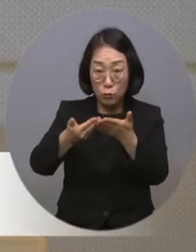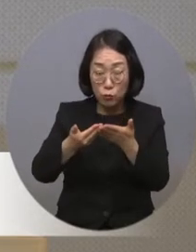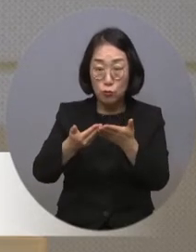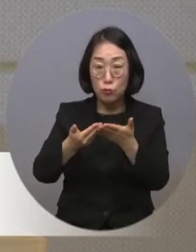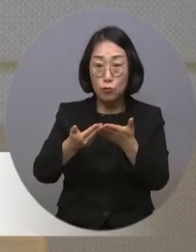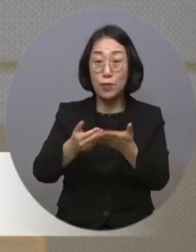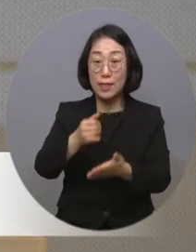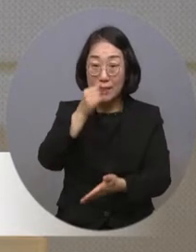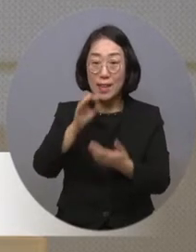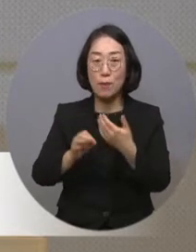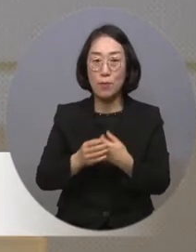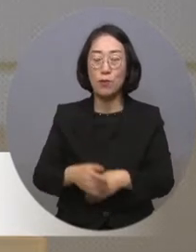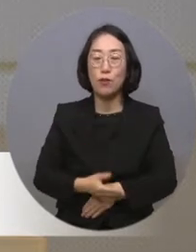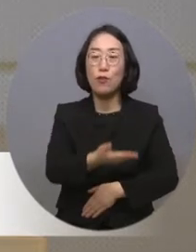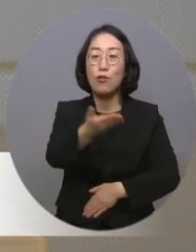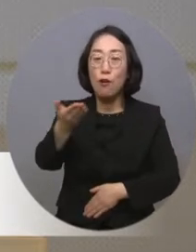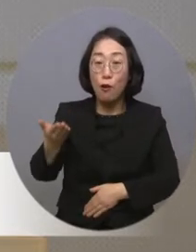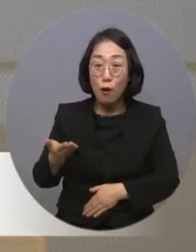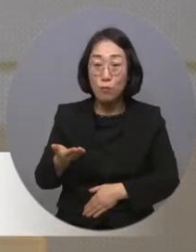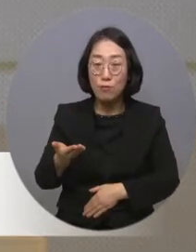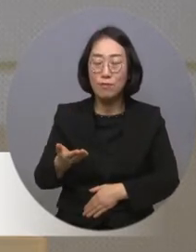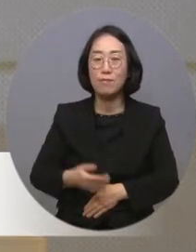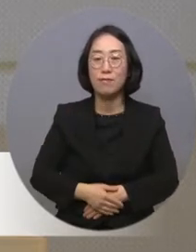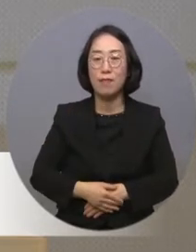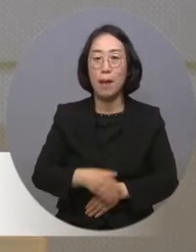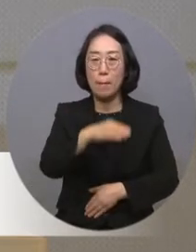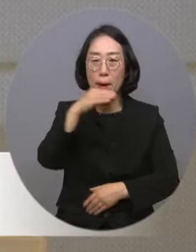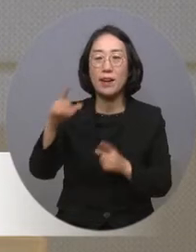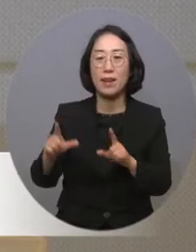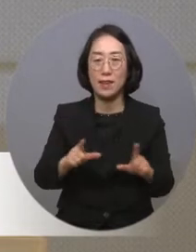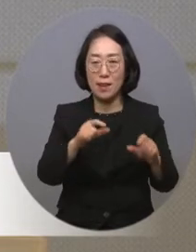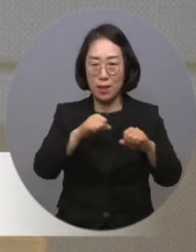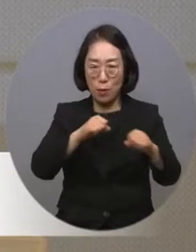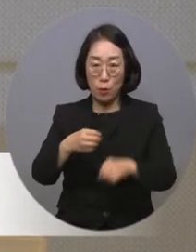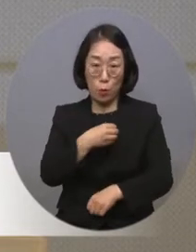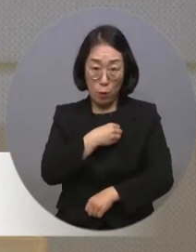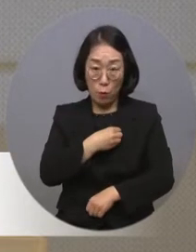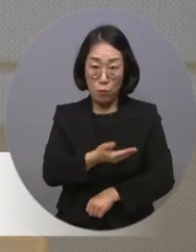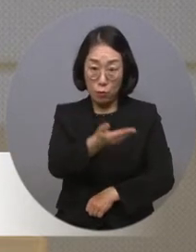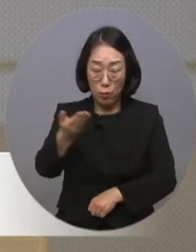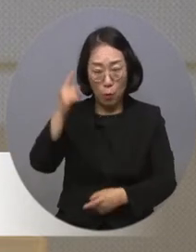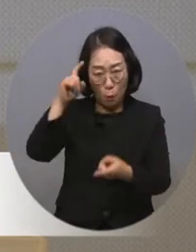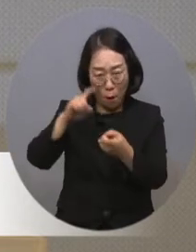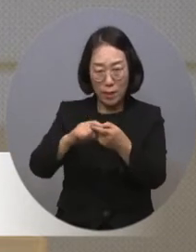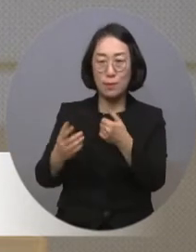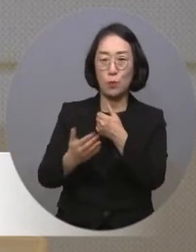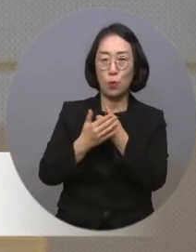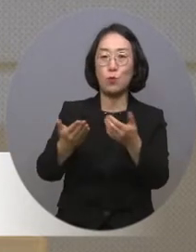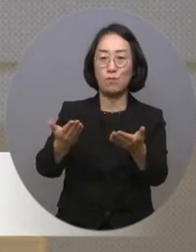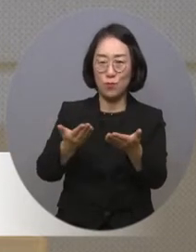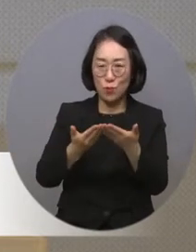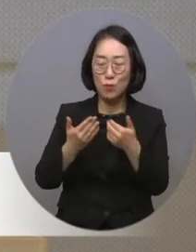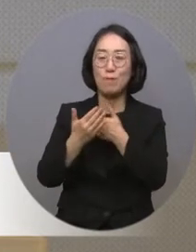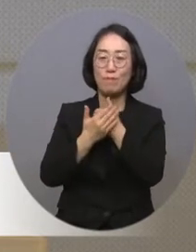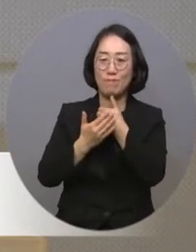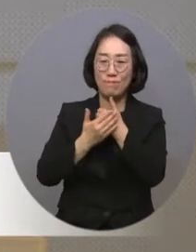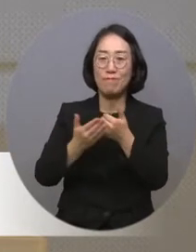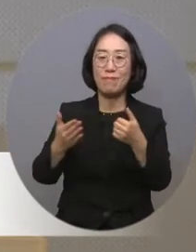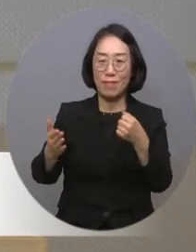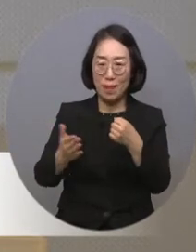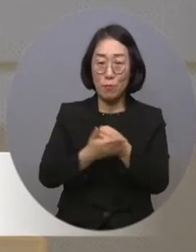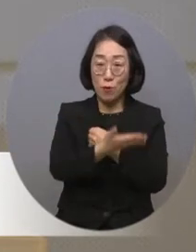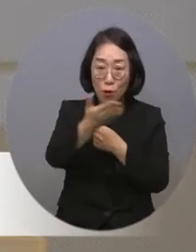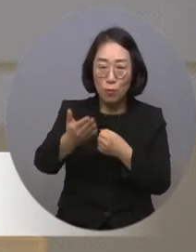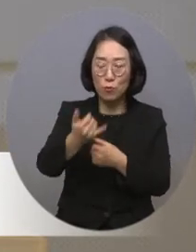맺었다면 여기에 함께 계신 바르게 살기 회원님들이 관심과 성원 덕분에 참석하고 이 자리를 진심으로